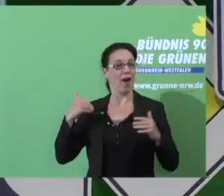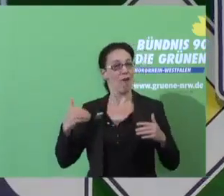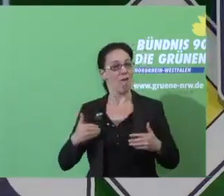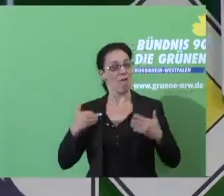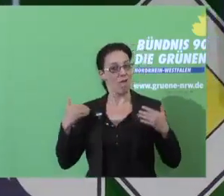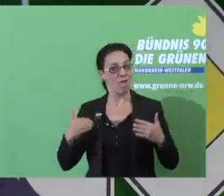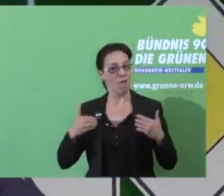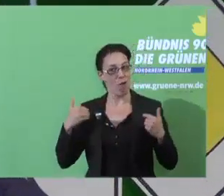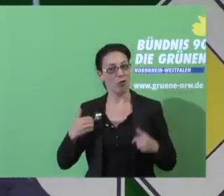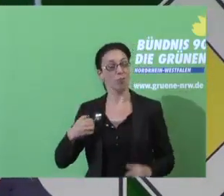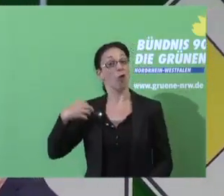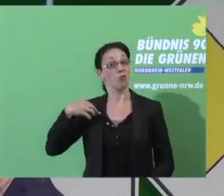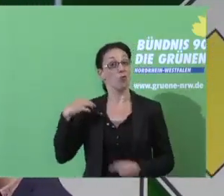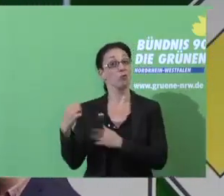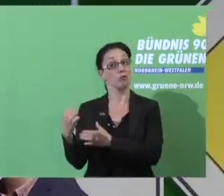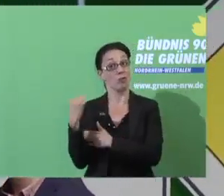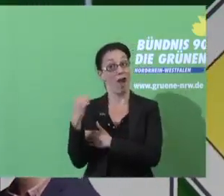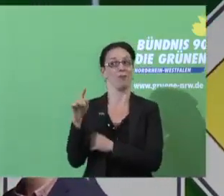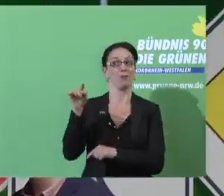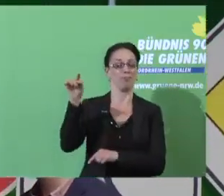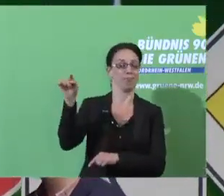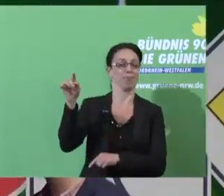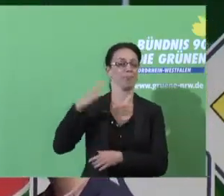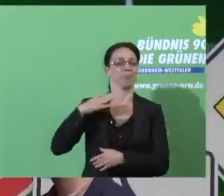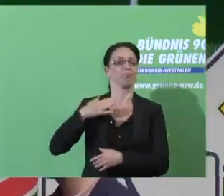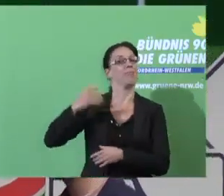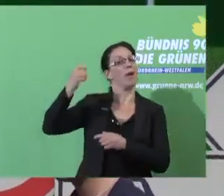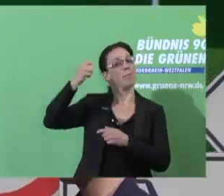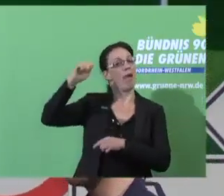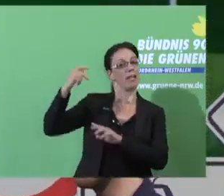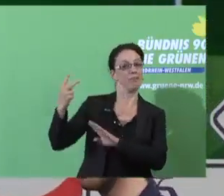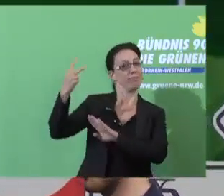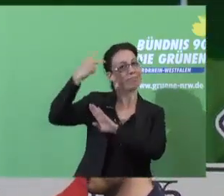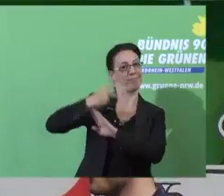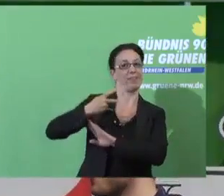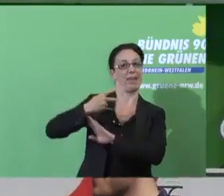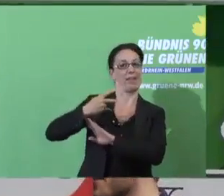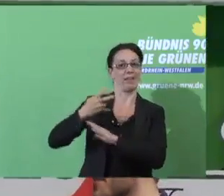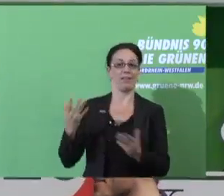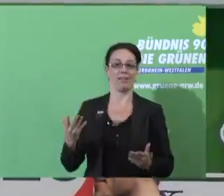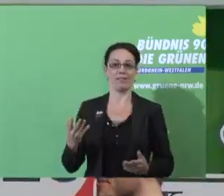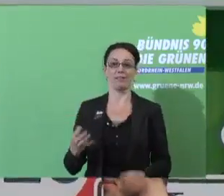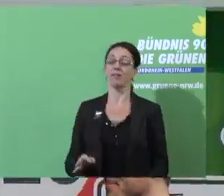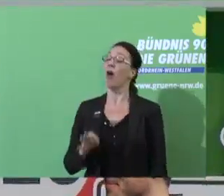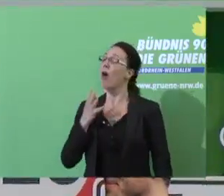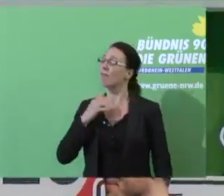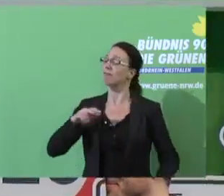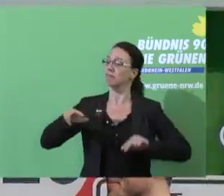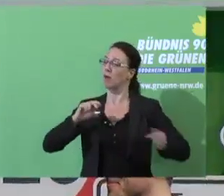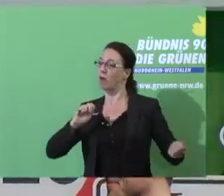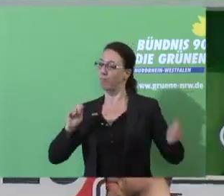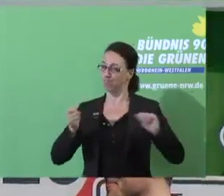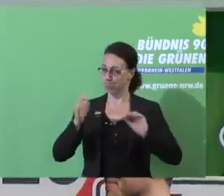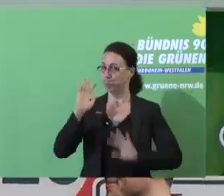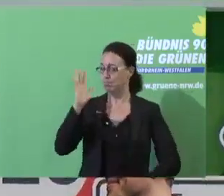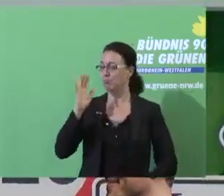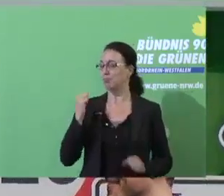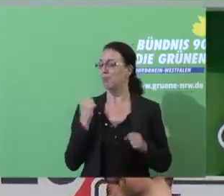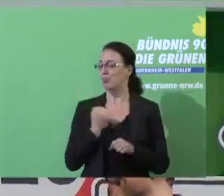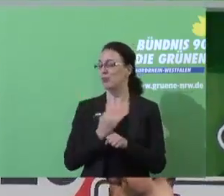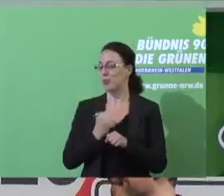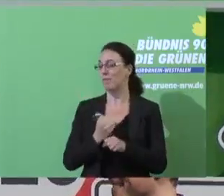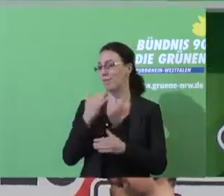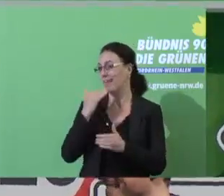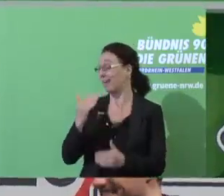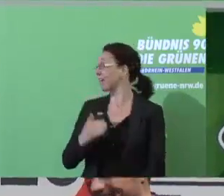starken Grünen und mit dir in Berlin eine super Lobby haben für die Verkehrswende und damit wird sie sicher auch gelingen. Dankeschön. Ich